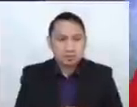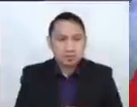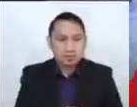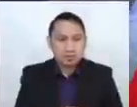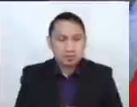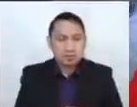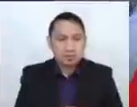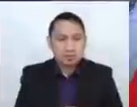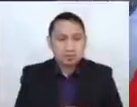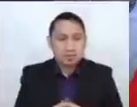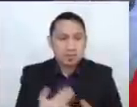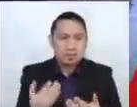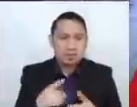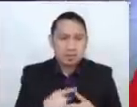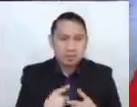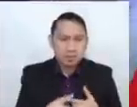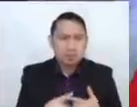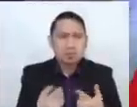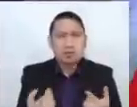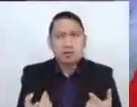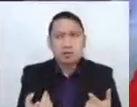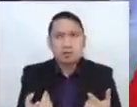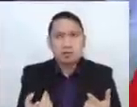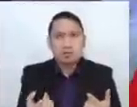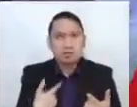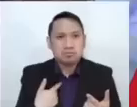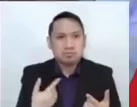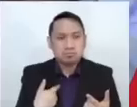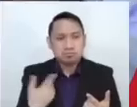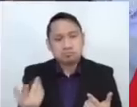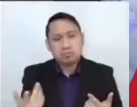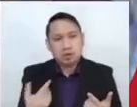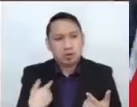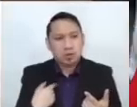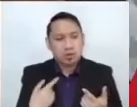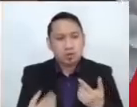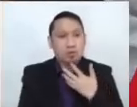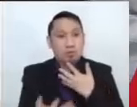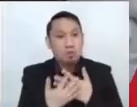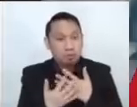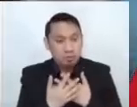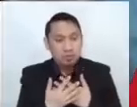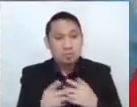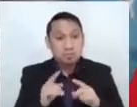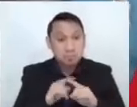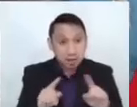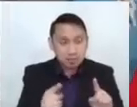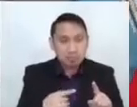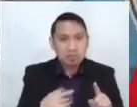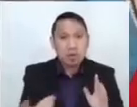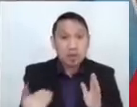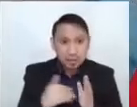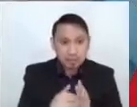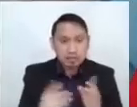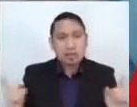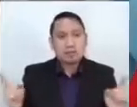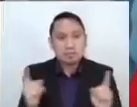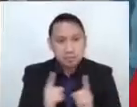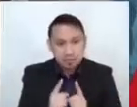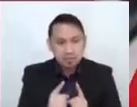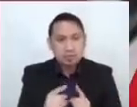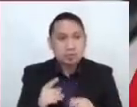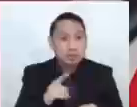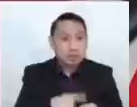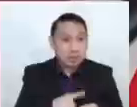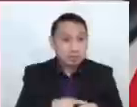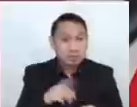yun, pinakulong niya ako. Pero nung magkita kami during chorus time, napaka-friendly sa akin na wala yung